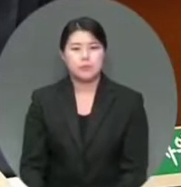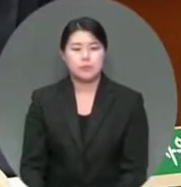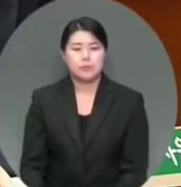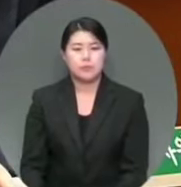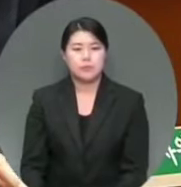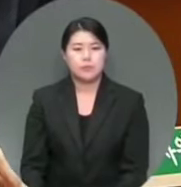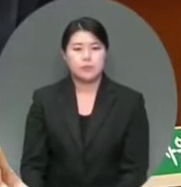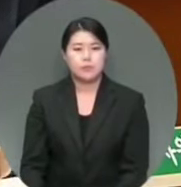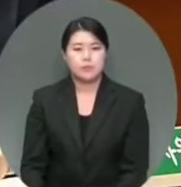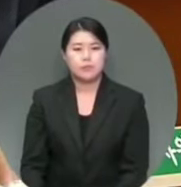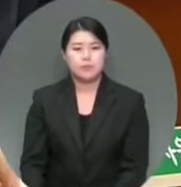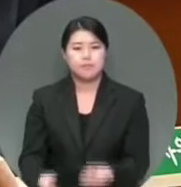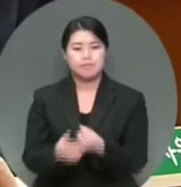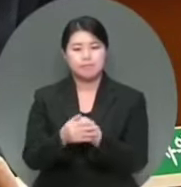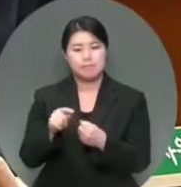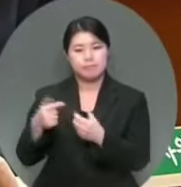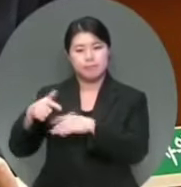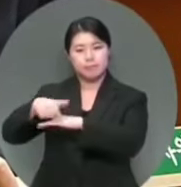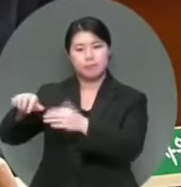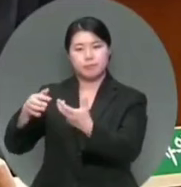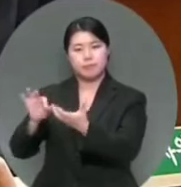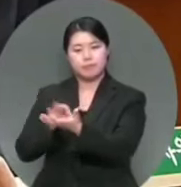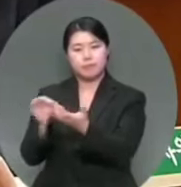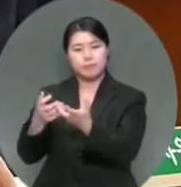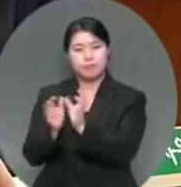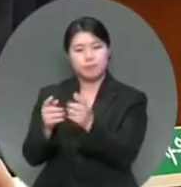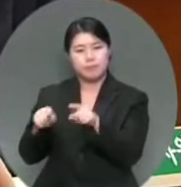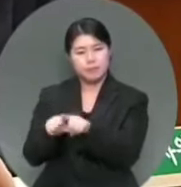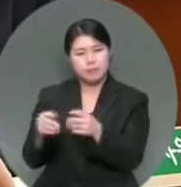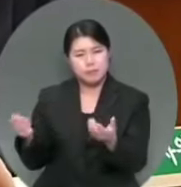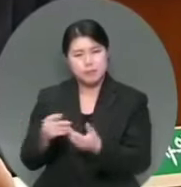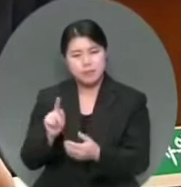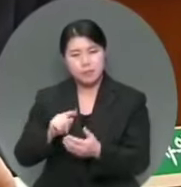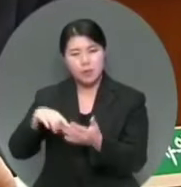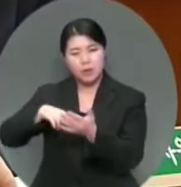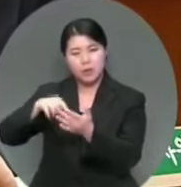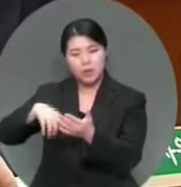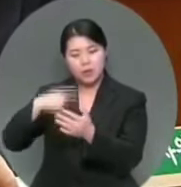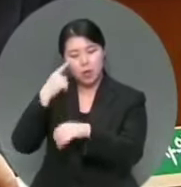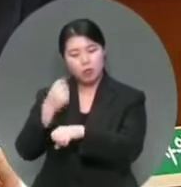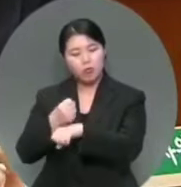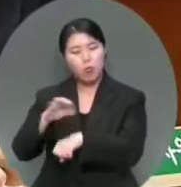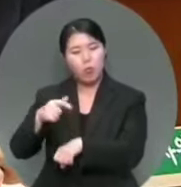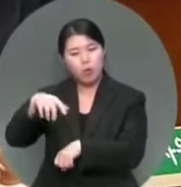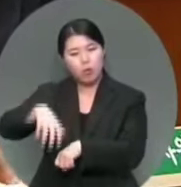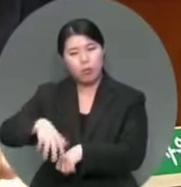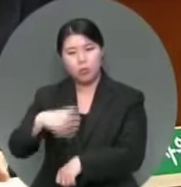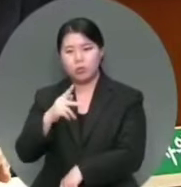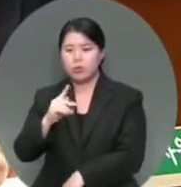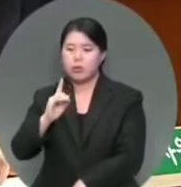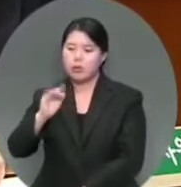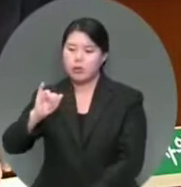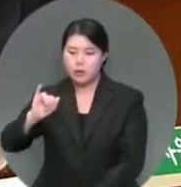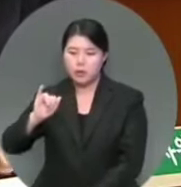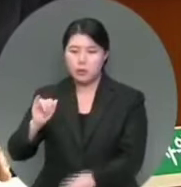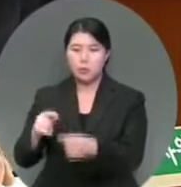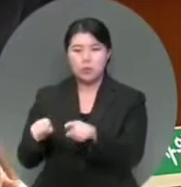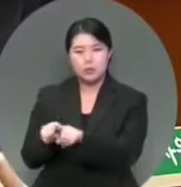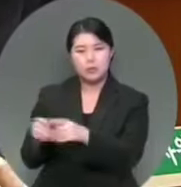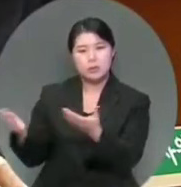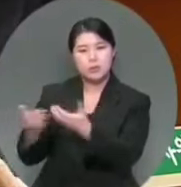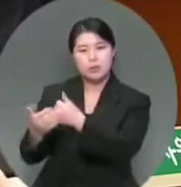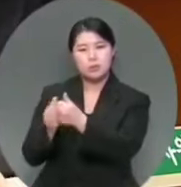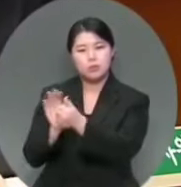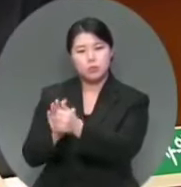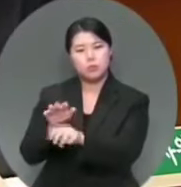지금 기재부하고 같이 일하고 있는 KDI 또는 조세재정연구원 이런 등등하고 같이 지금 협업하는